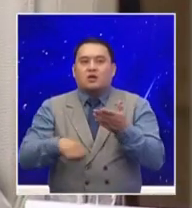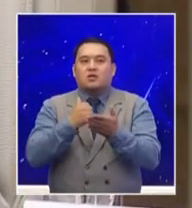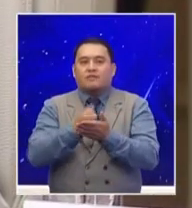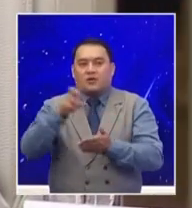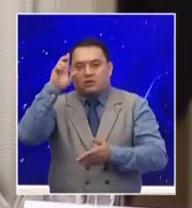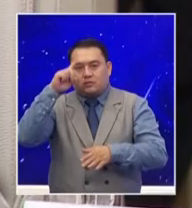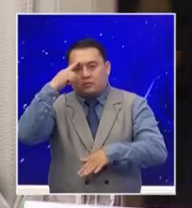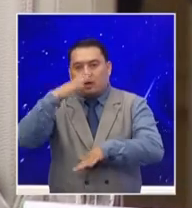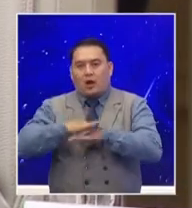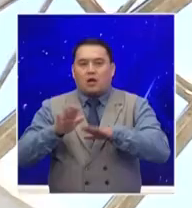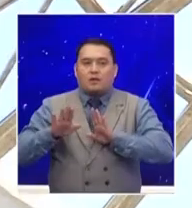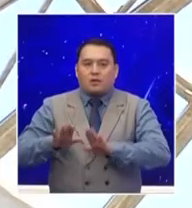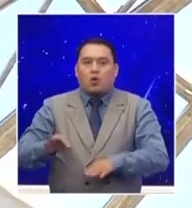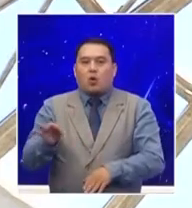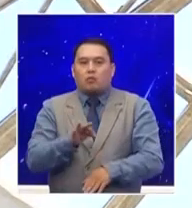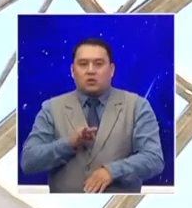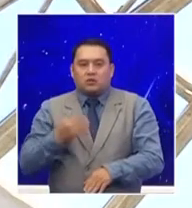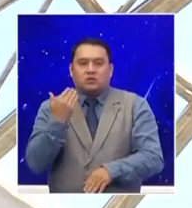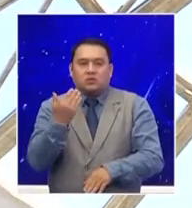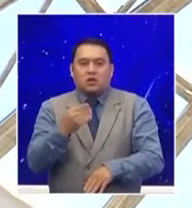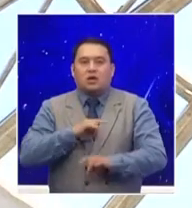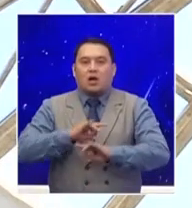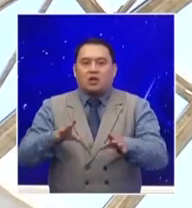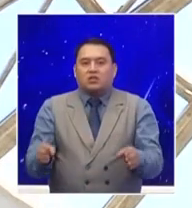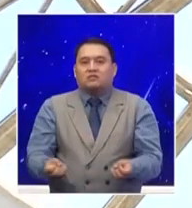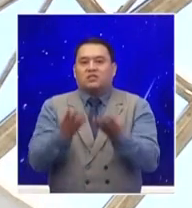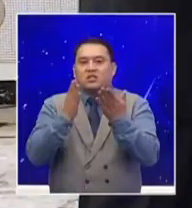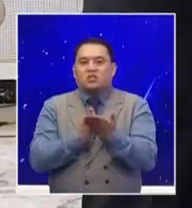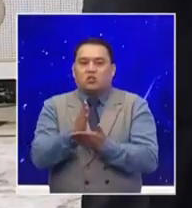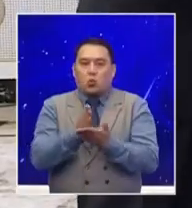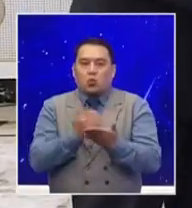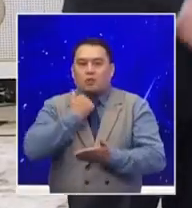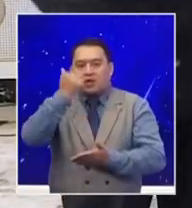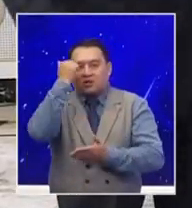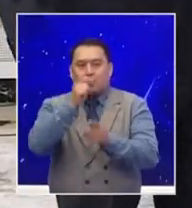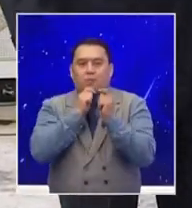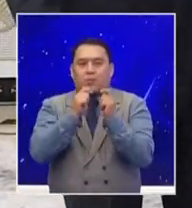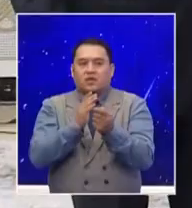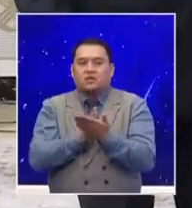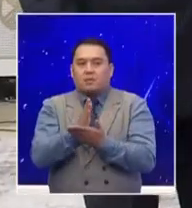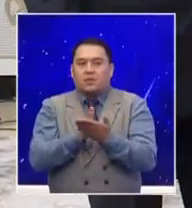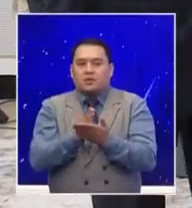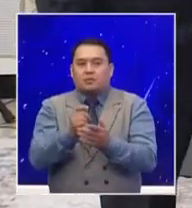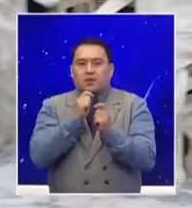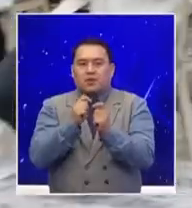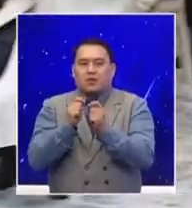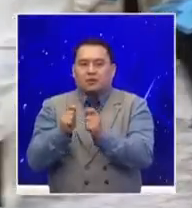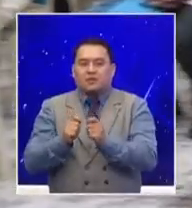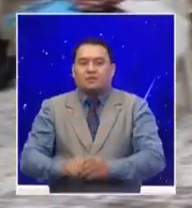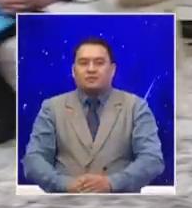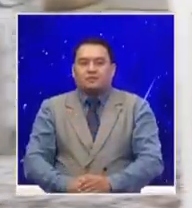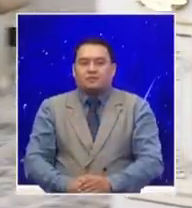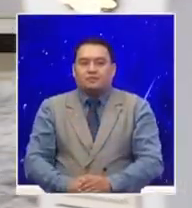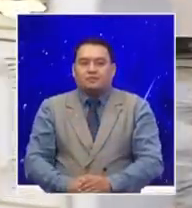края заместитель акима области Рустам Али отметил священнослужителей благодарственными письмами и памятными подарками.